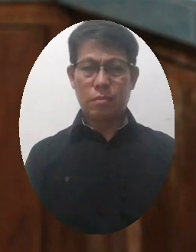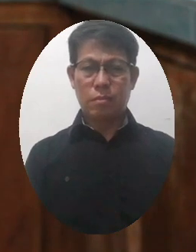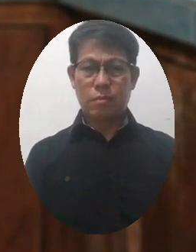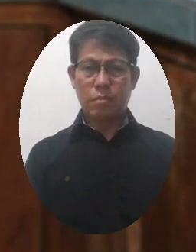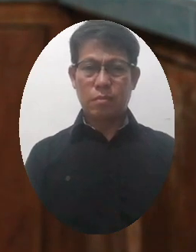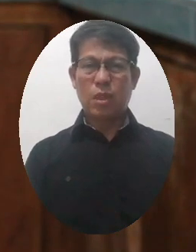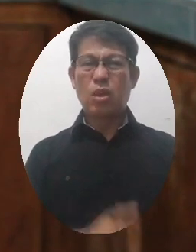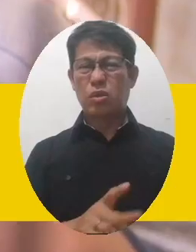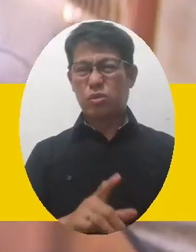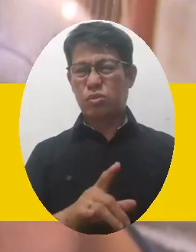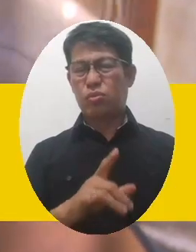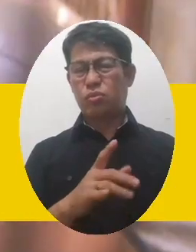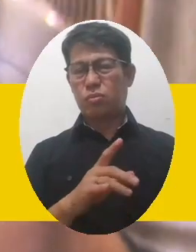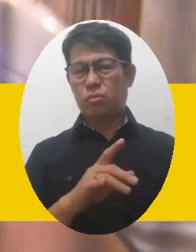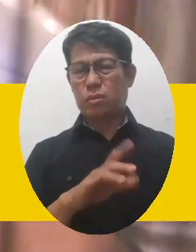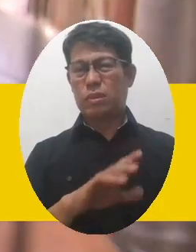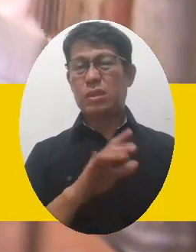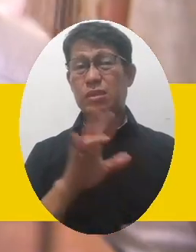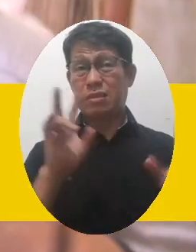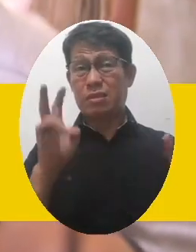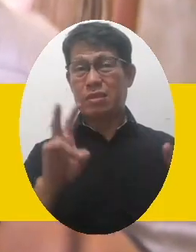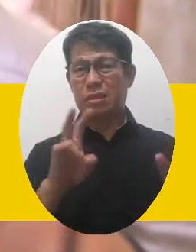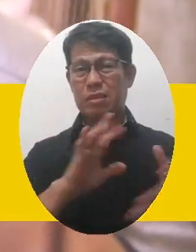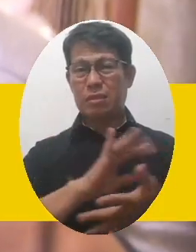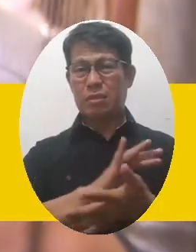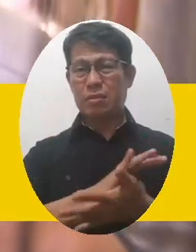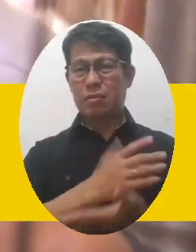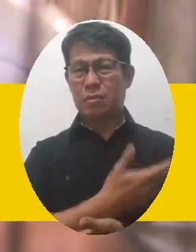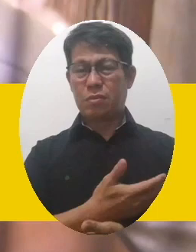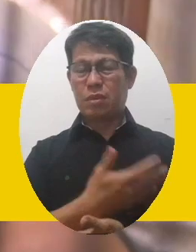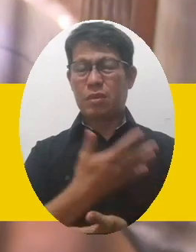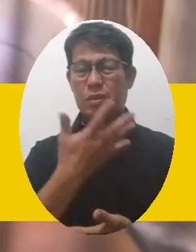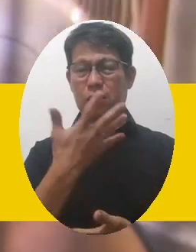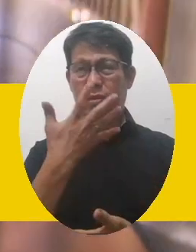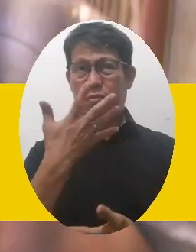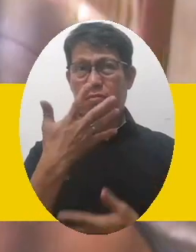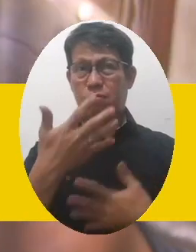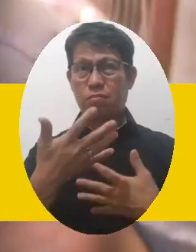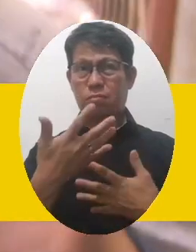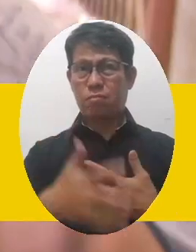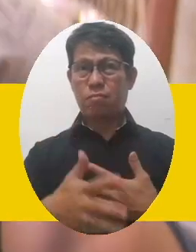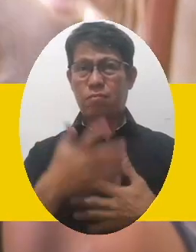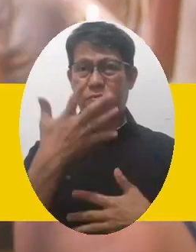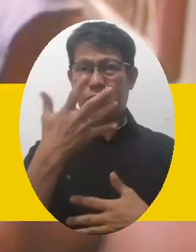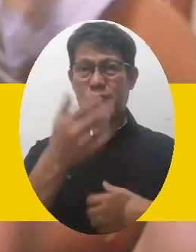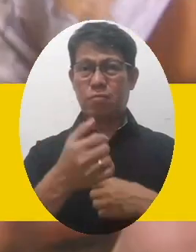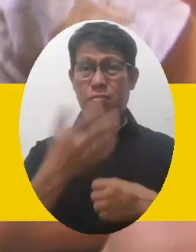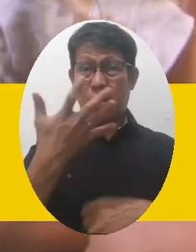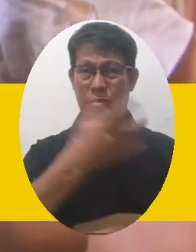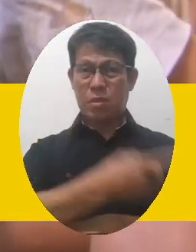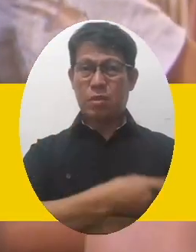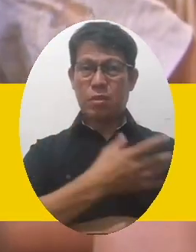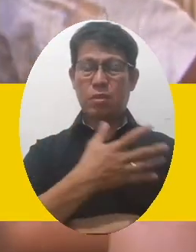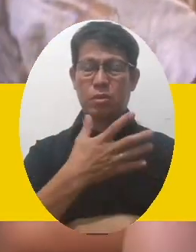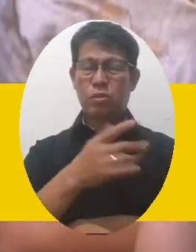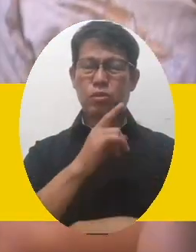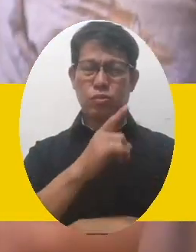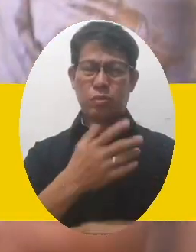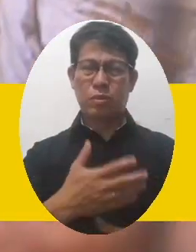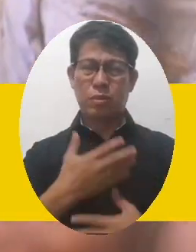parang pandemic baby na rin po siya. Hindi, kasi after 5 days, si Dwayne po